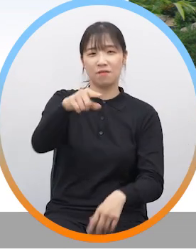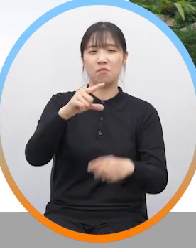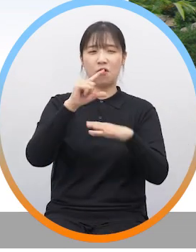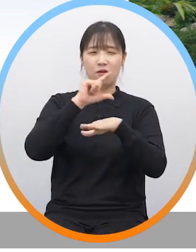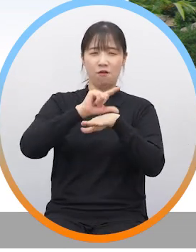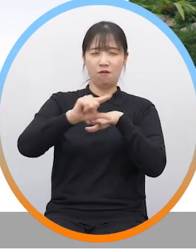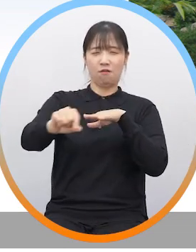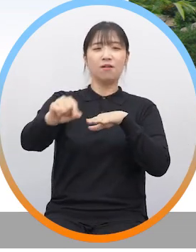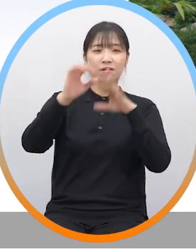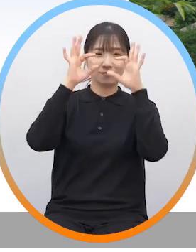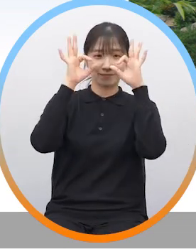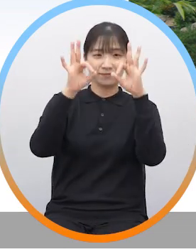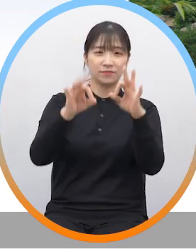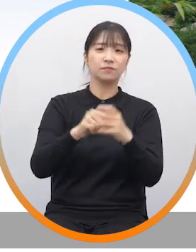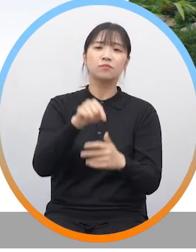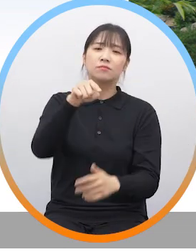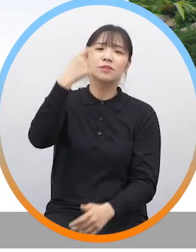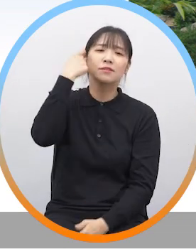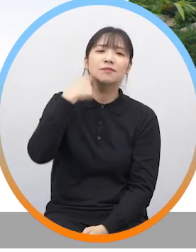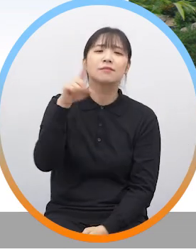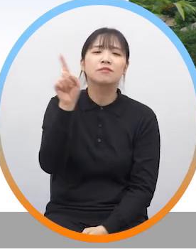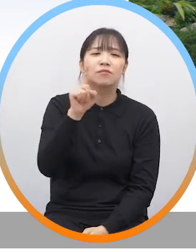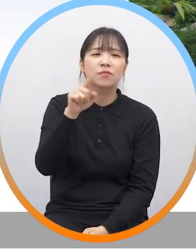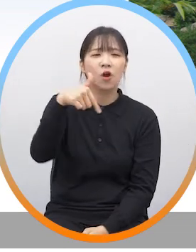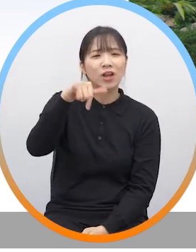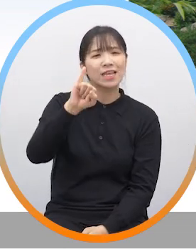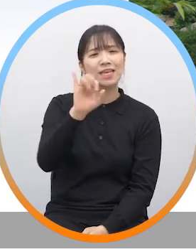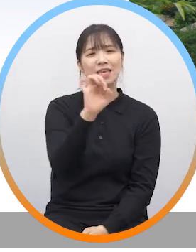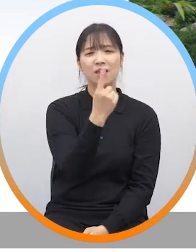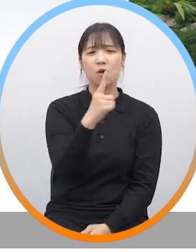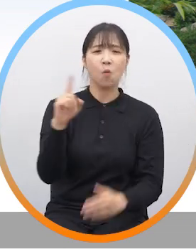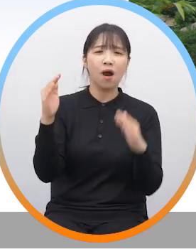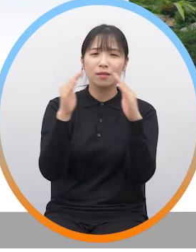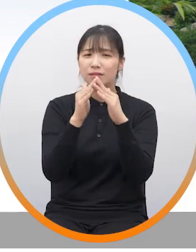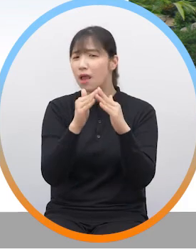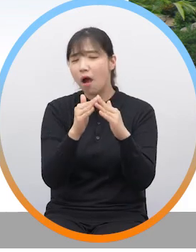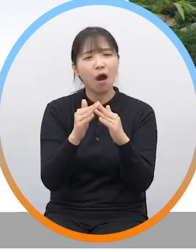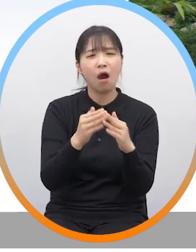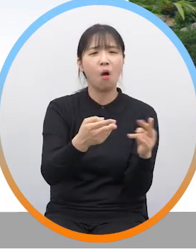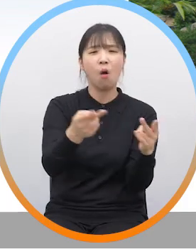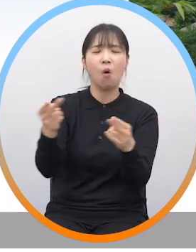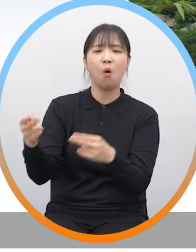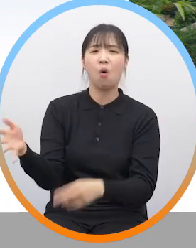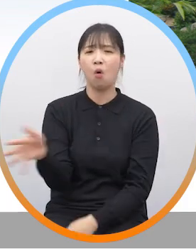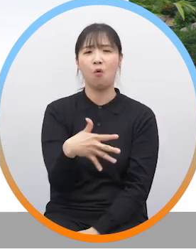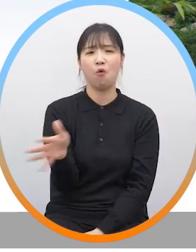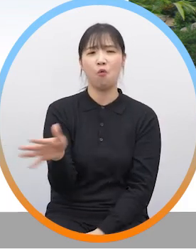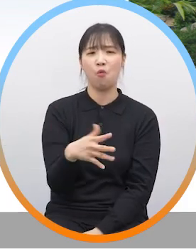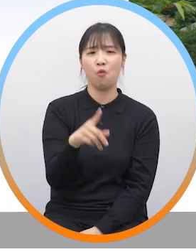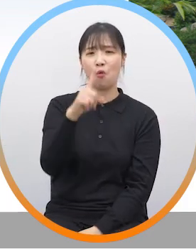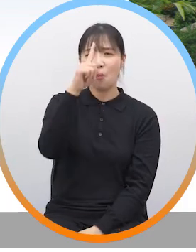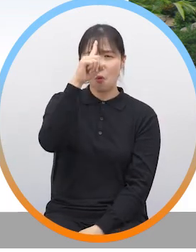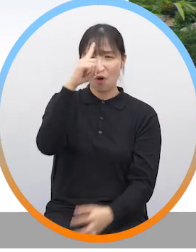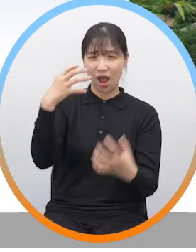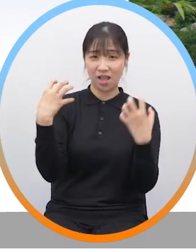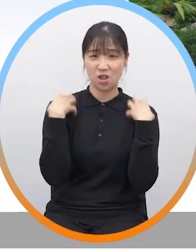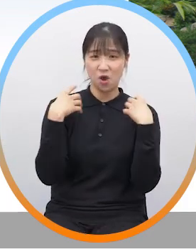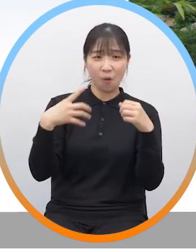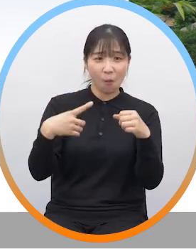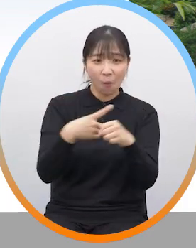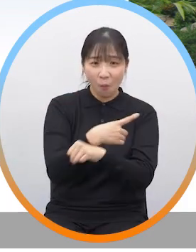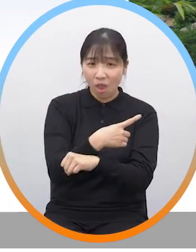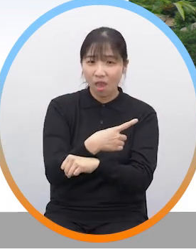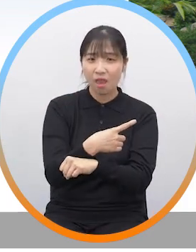것입니다. 여기에서 우리가 좀 느껴봐야 될 것은 기와짐이 거의 없다는 것입니다. 아니, 아주 없죠. 관청